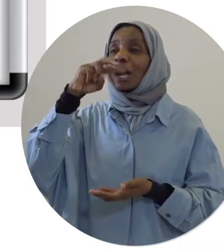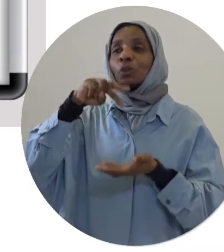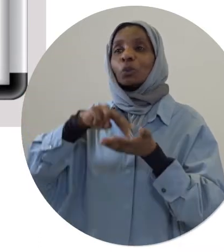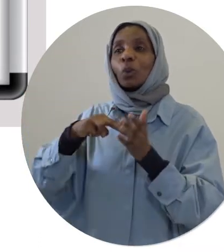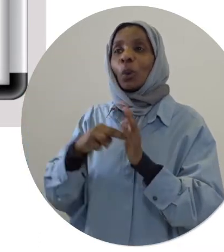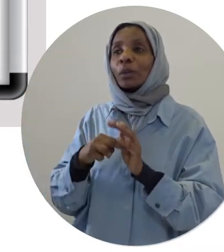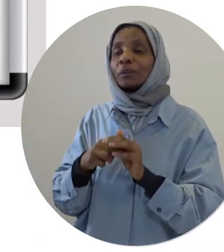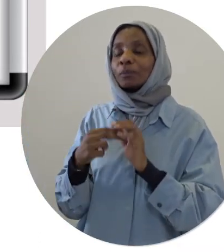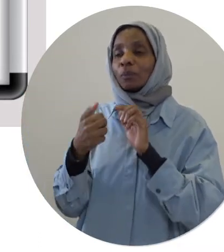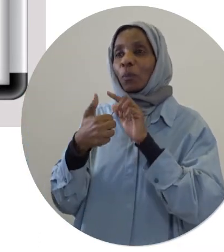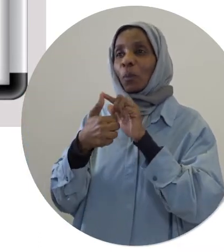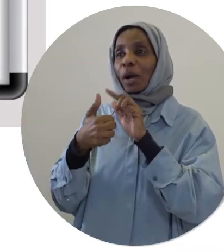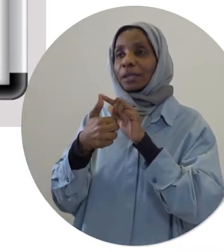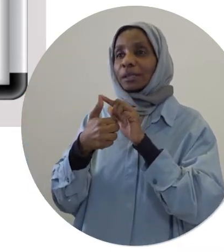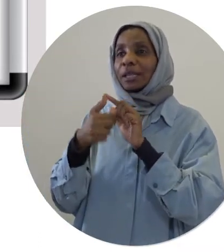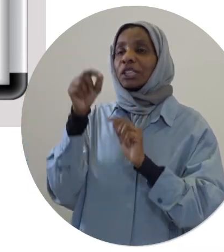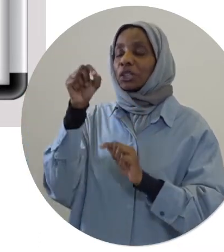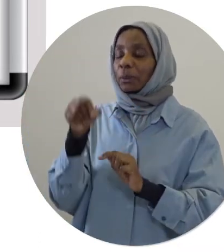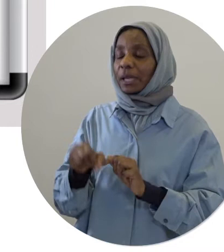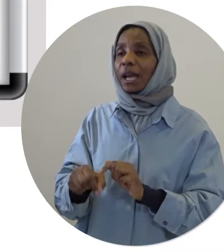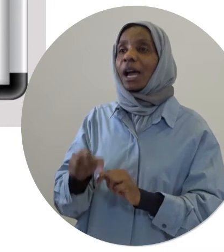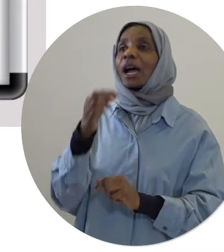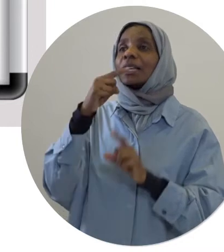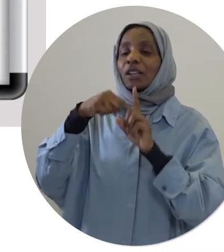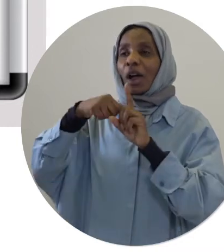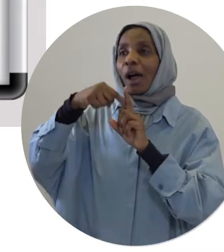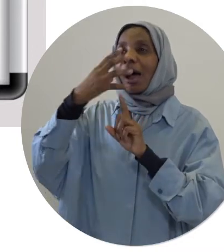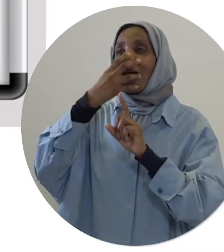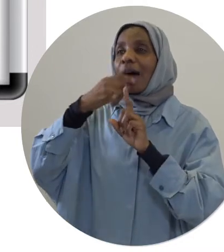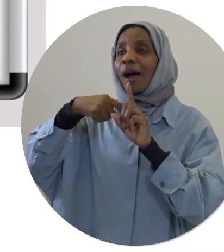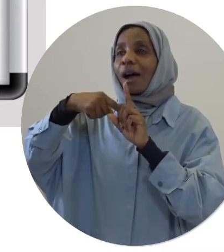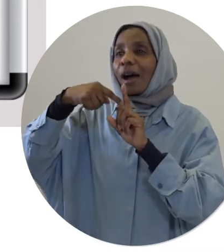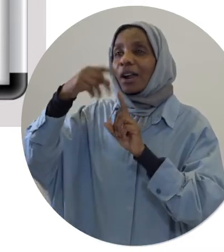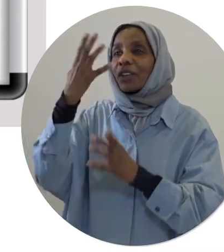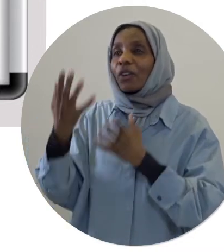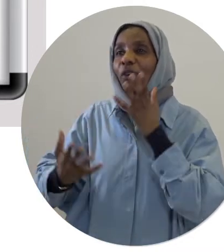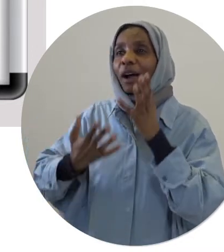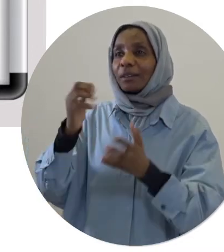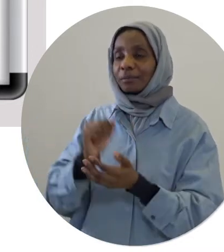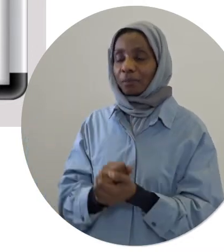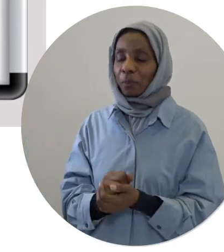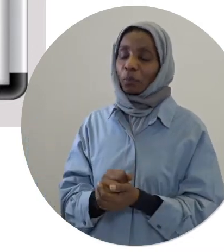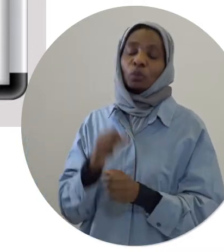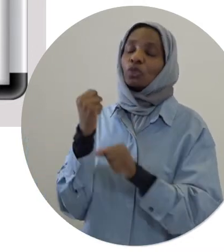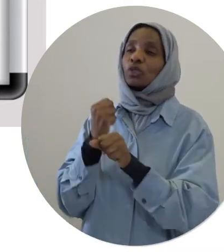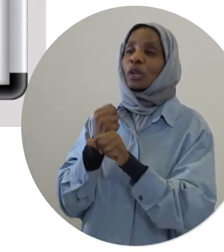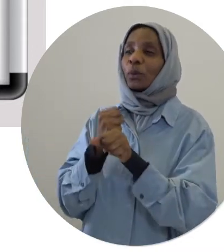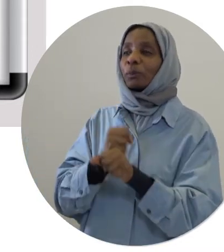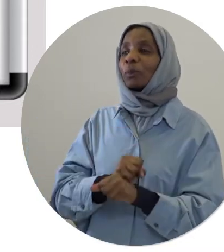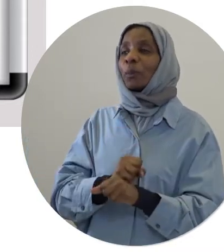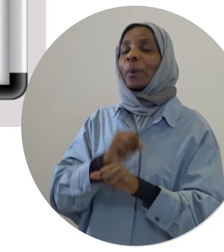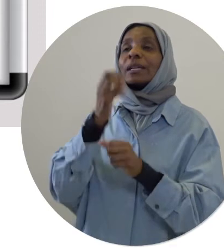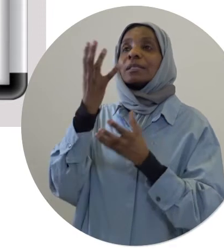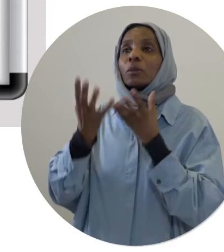يعتمد النوع والآخر على درجة حرارة التفاعل. عند تسخين مخلوط من الكحول